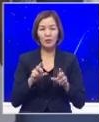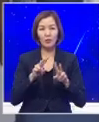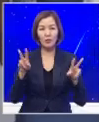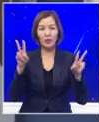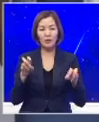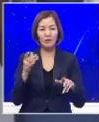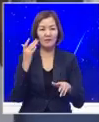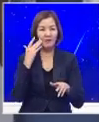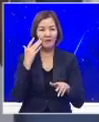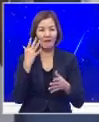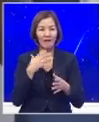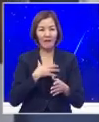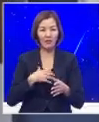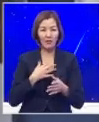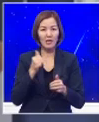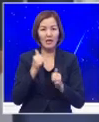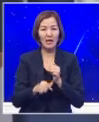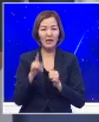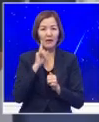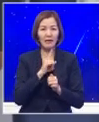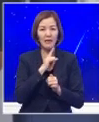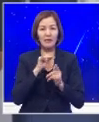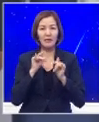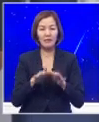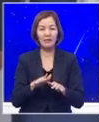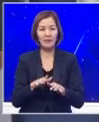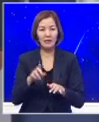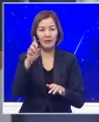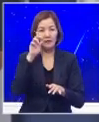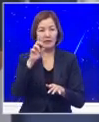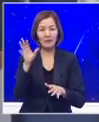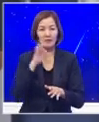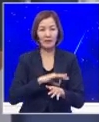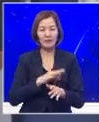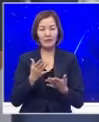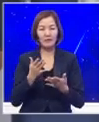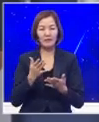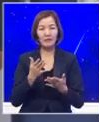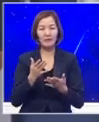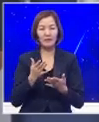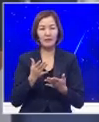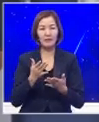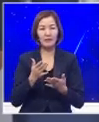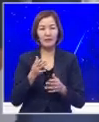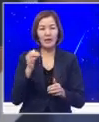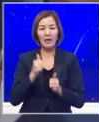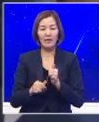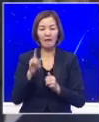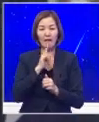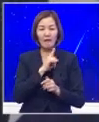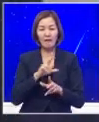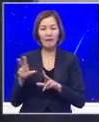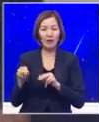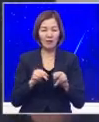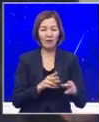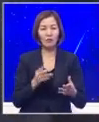сол символды түрде әр әйелге іс, елімізге табыс деп. Себебі әр әйел бақытты болса,